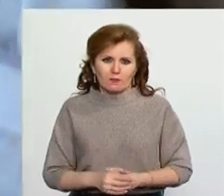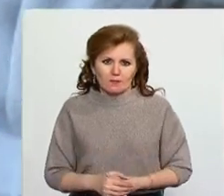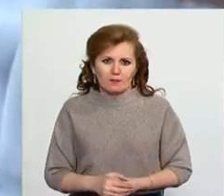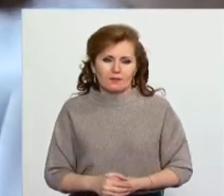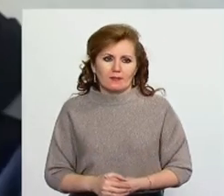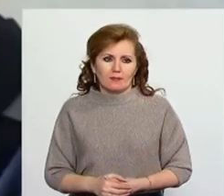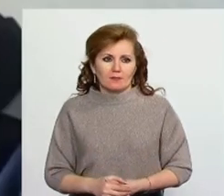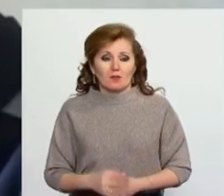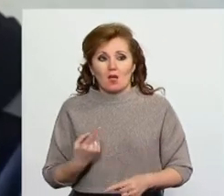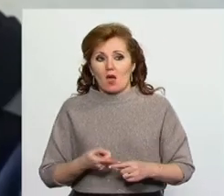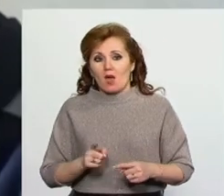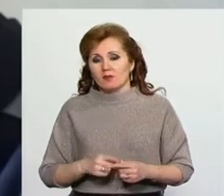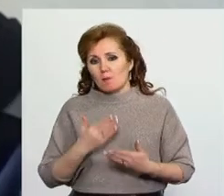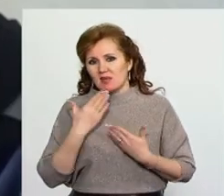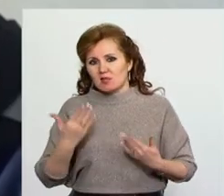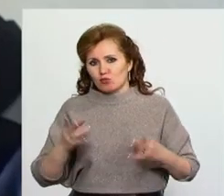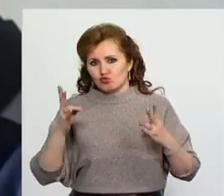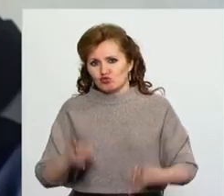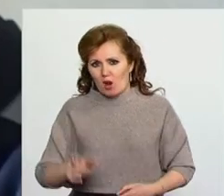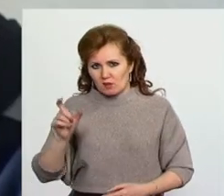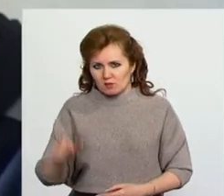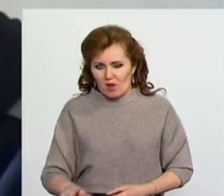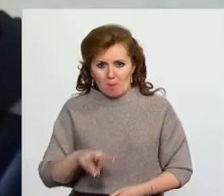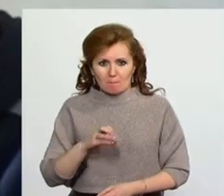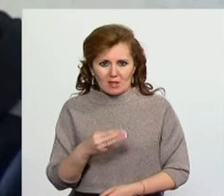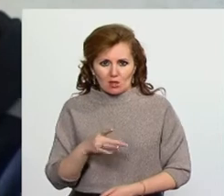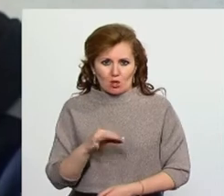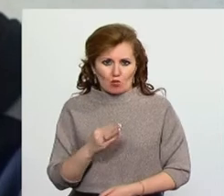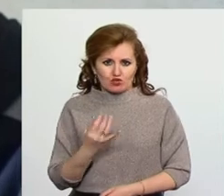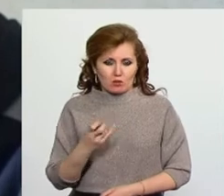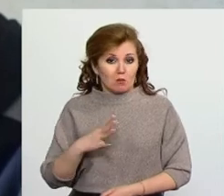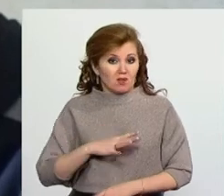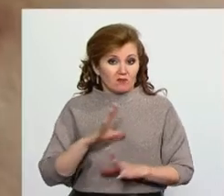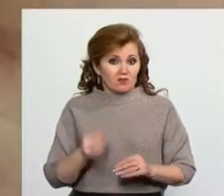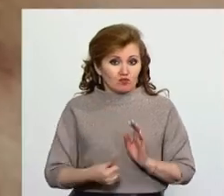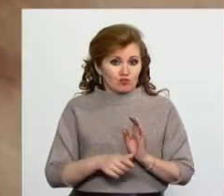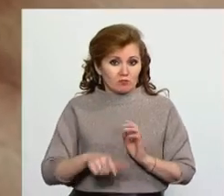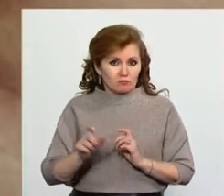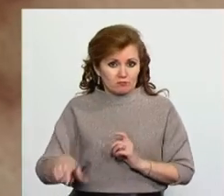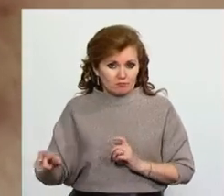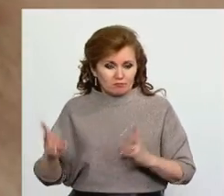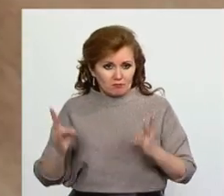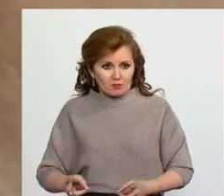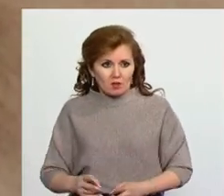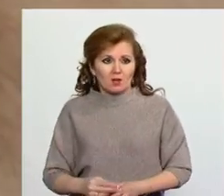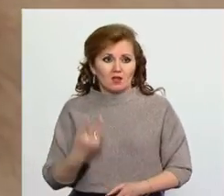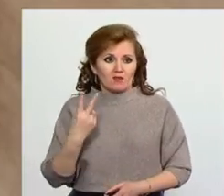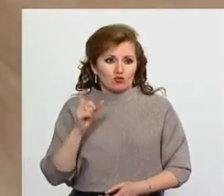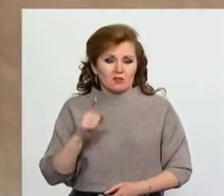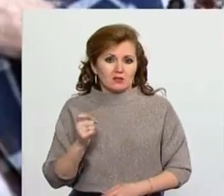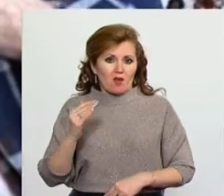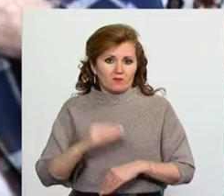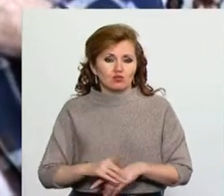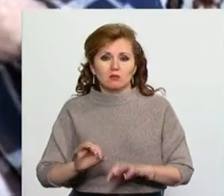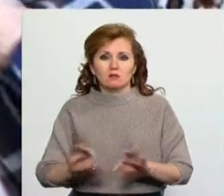место. Это последняя жертва Антона Митрошина. Всего их было 6. Иногда по 2 за вечер. Все, что они могли рассказать полицейским